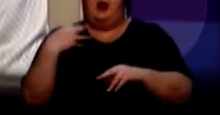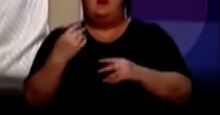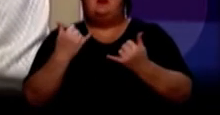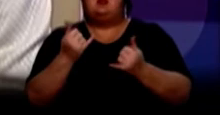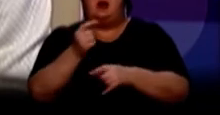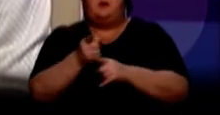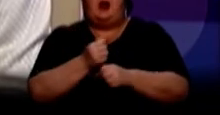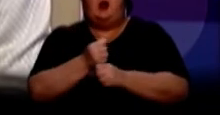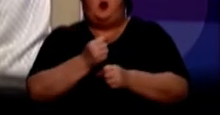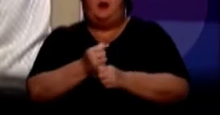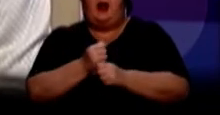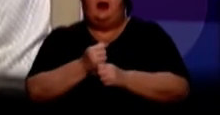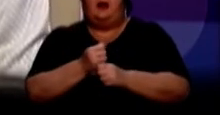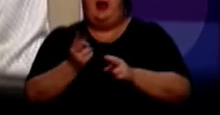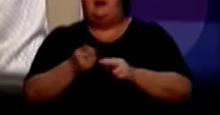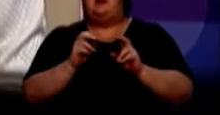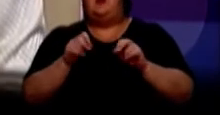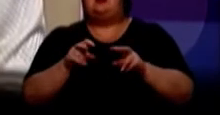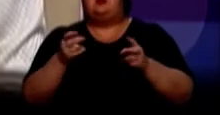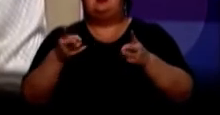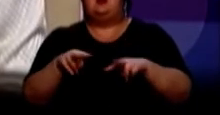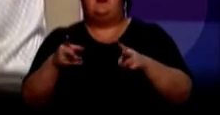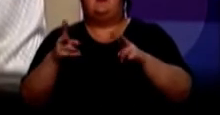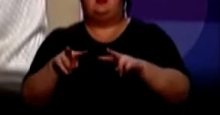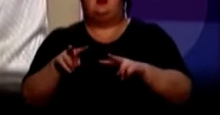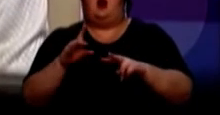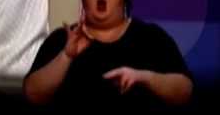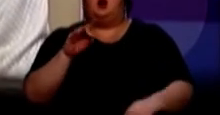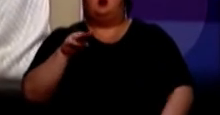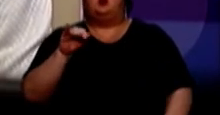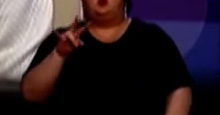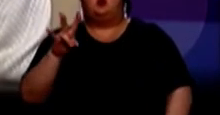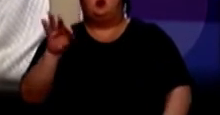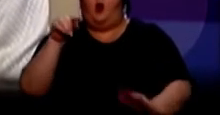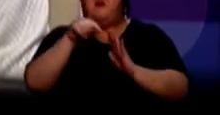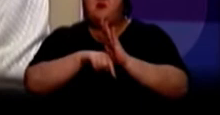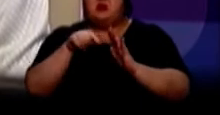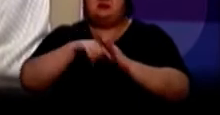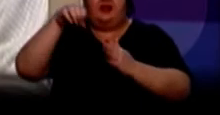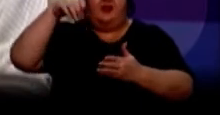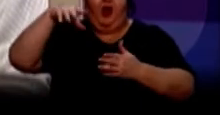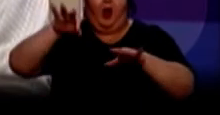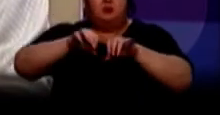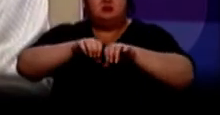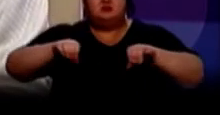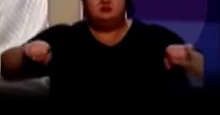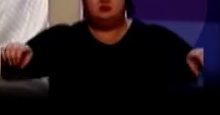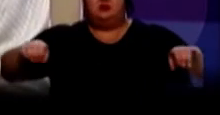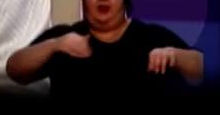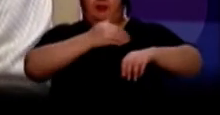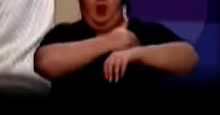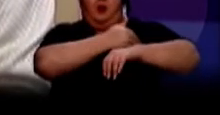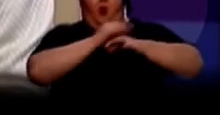переробляє небезпечні відходи, саме ртутновмісні. Лампи, термометри, на жаль, не переробляє